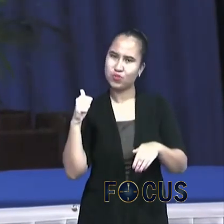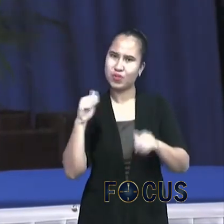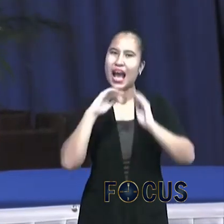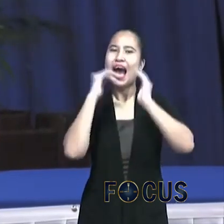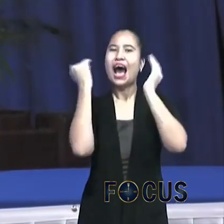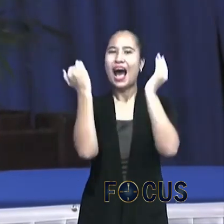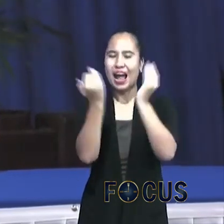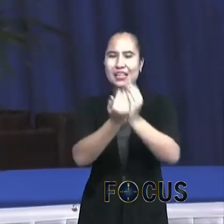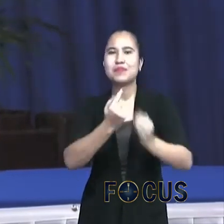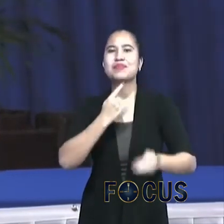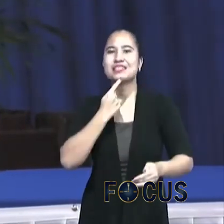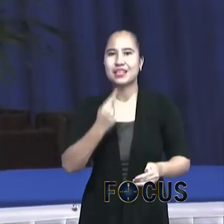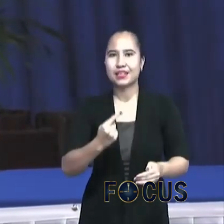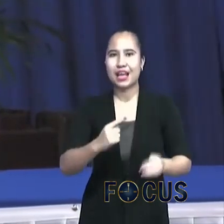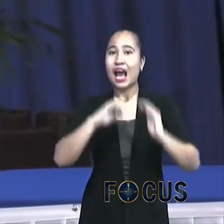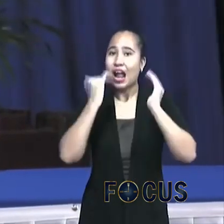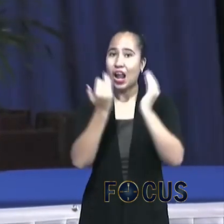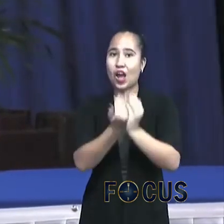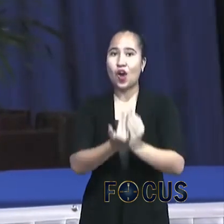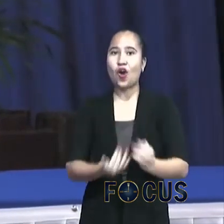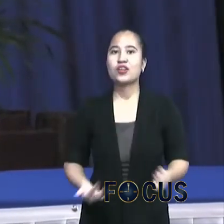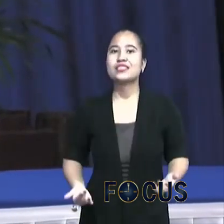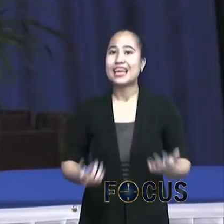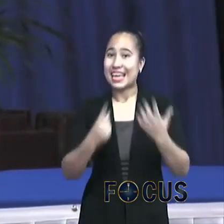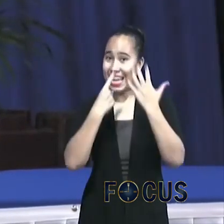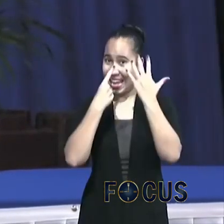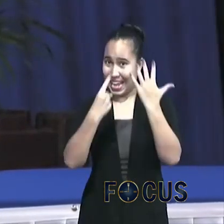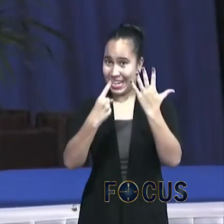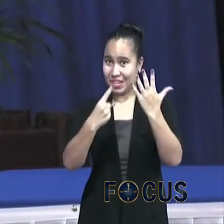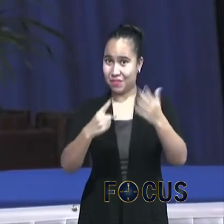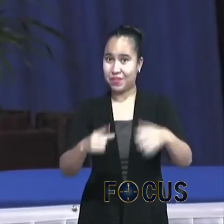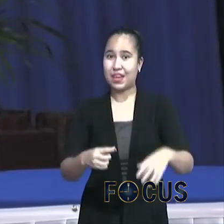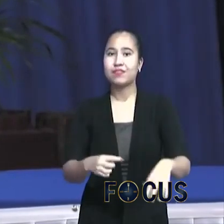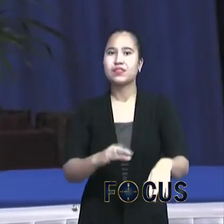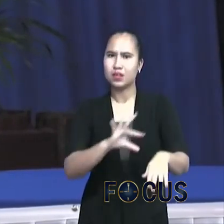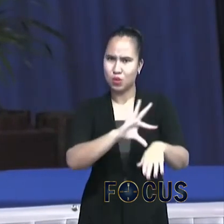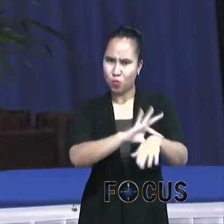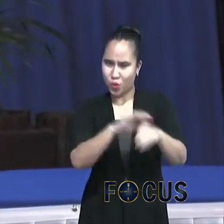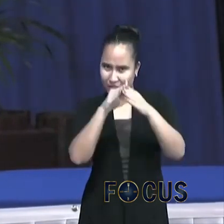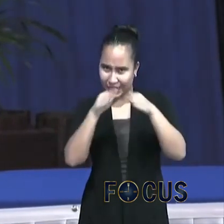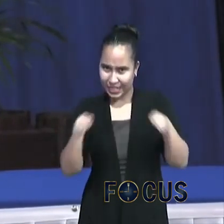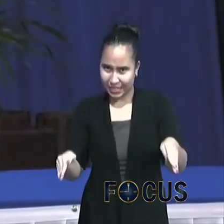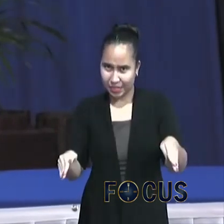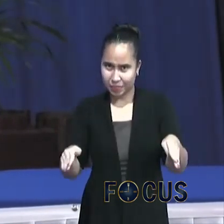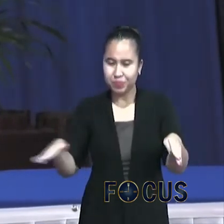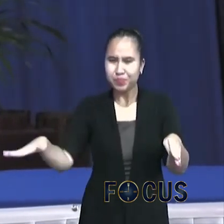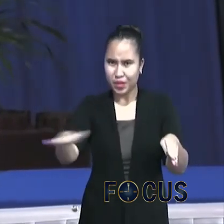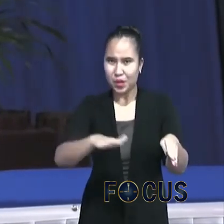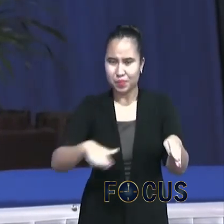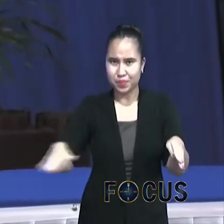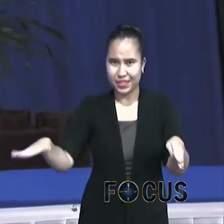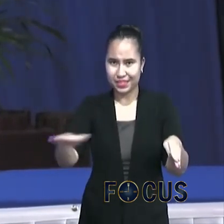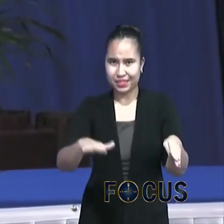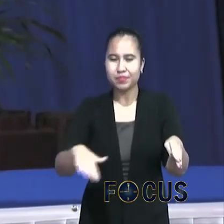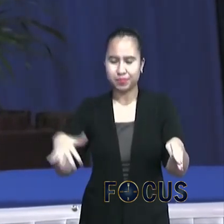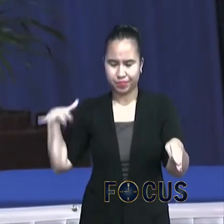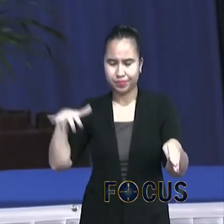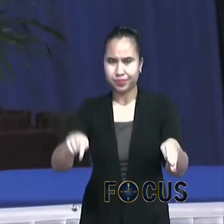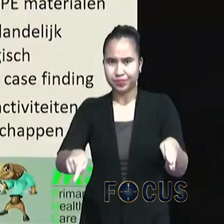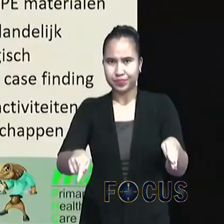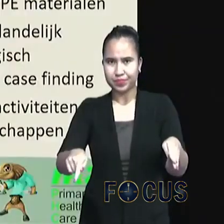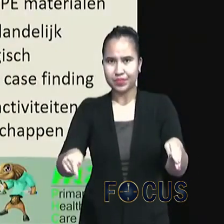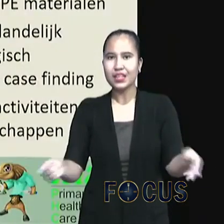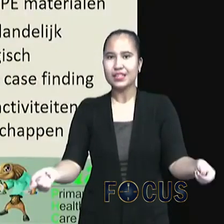algemeen te zeggen dat al onze 51 polyklinieken vooralsnog zitten in het gebied in het binnenland. Dat is